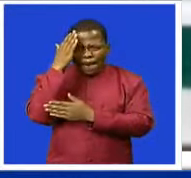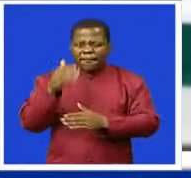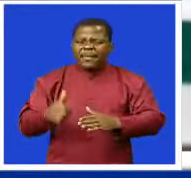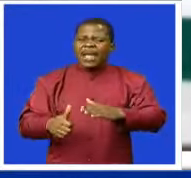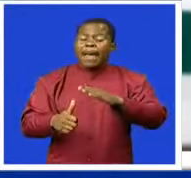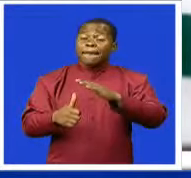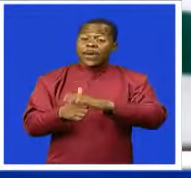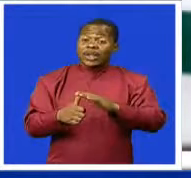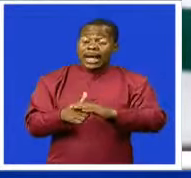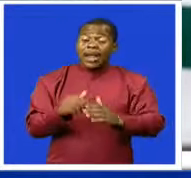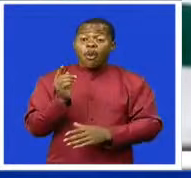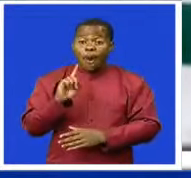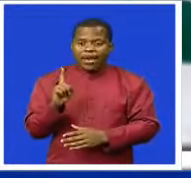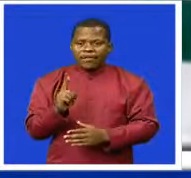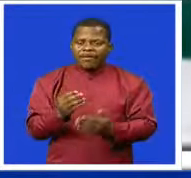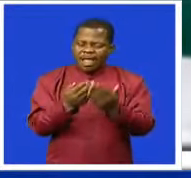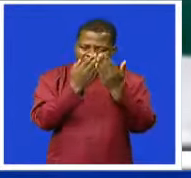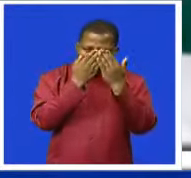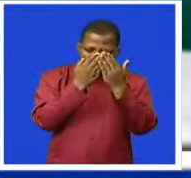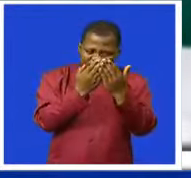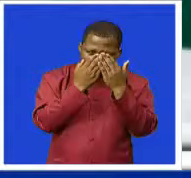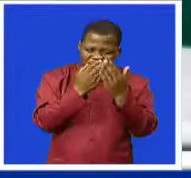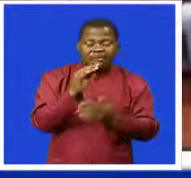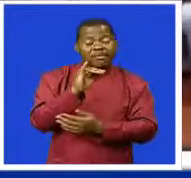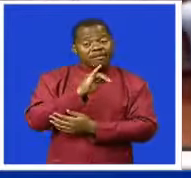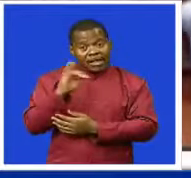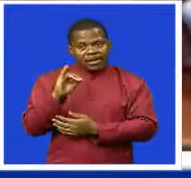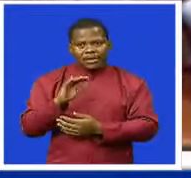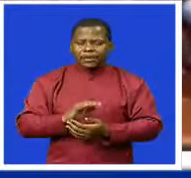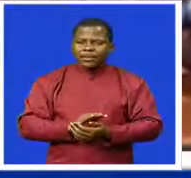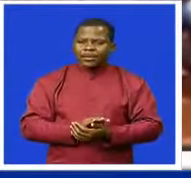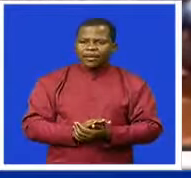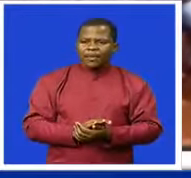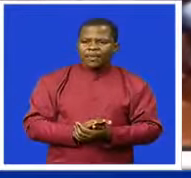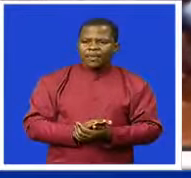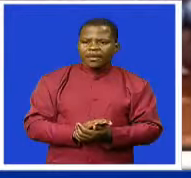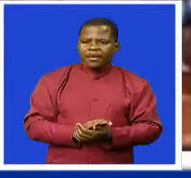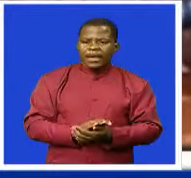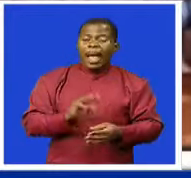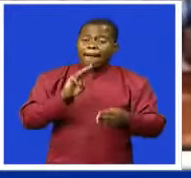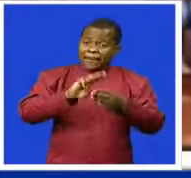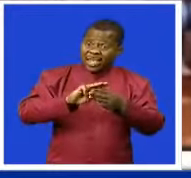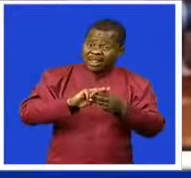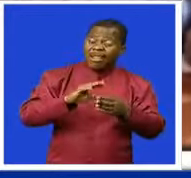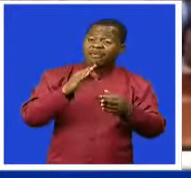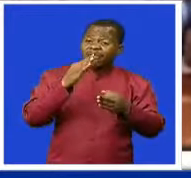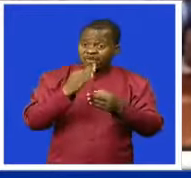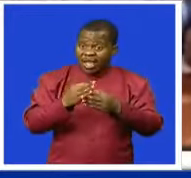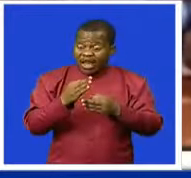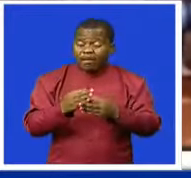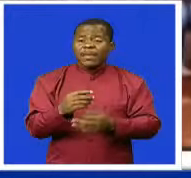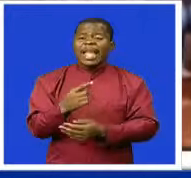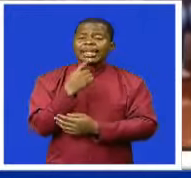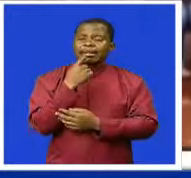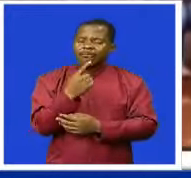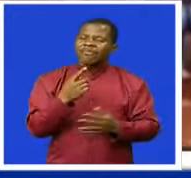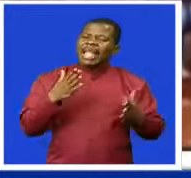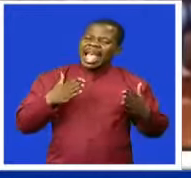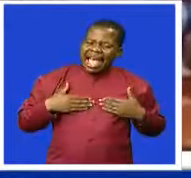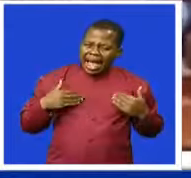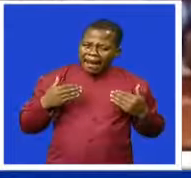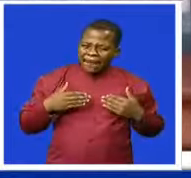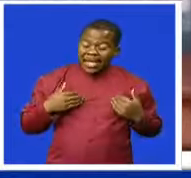Batali bathi bayakujabulela kakhulu ukuthi banfa babo bakhonile kufunda kulesikhathi lesibi kangaka lapho nabo bebalahle